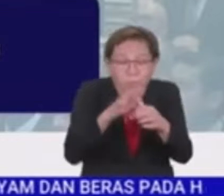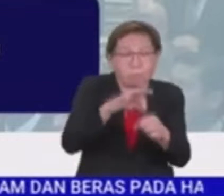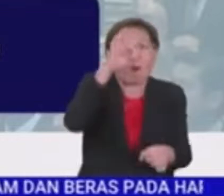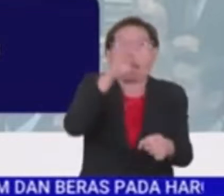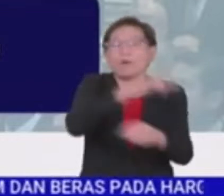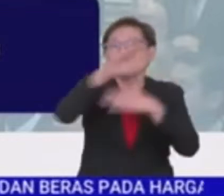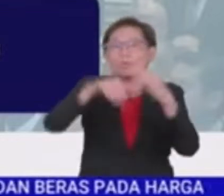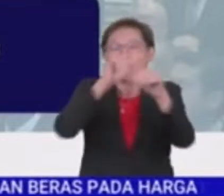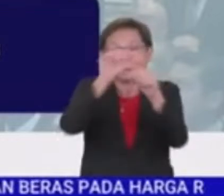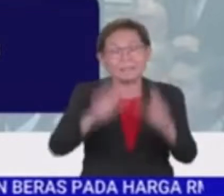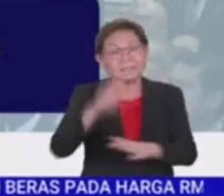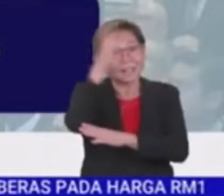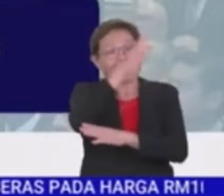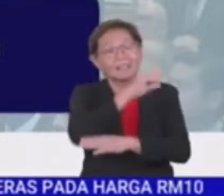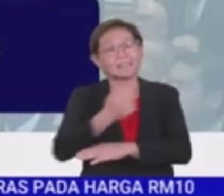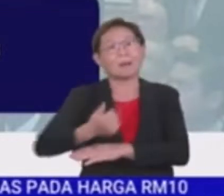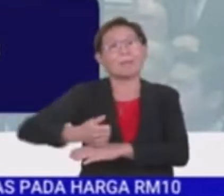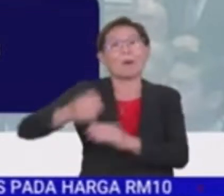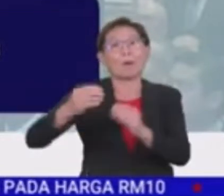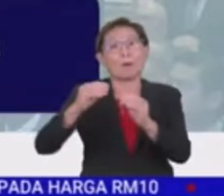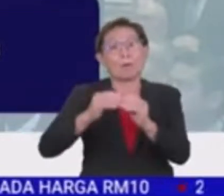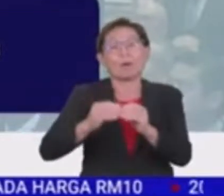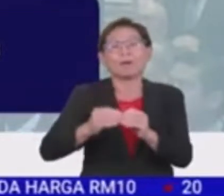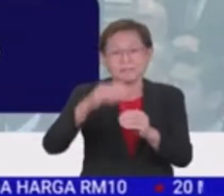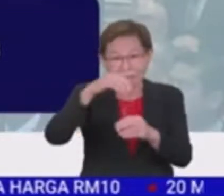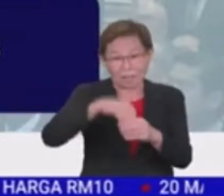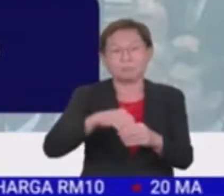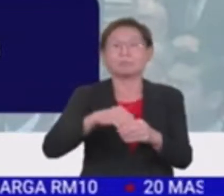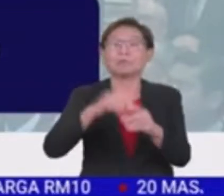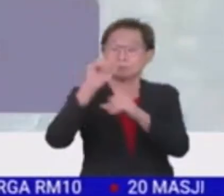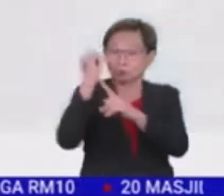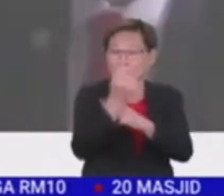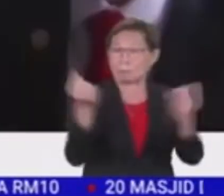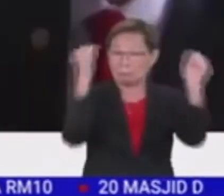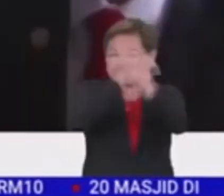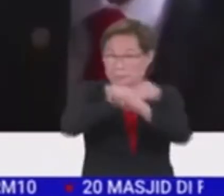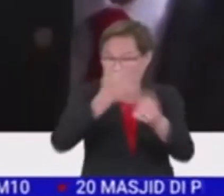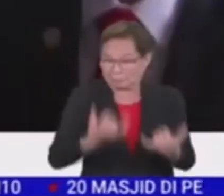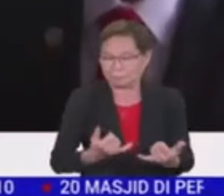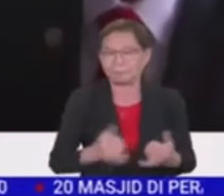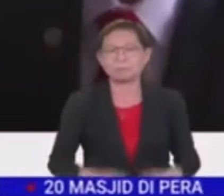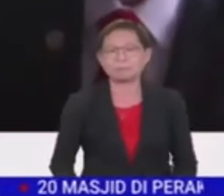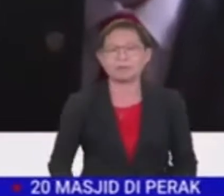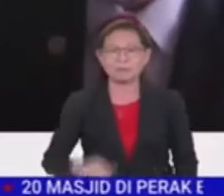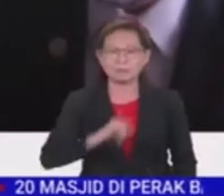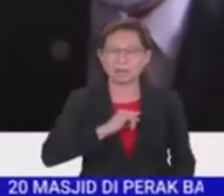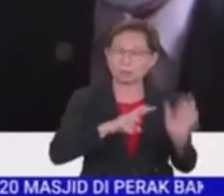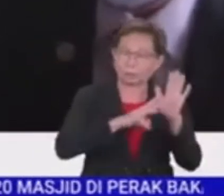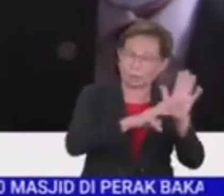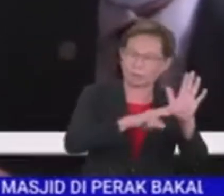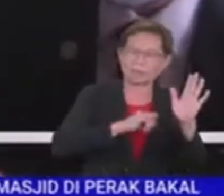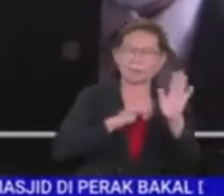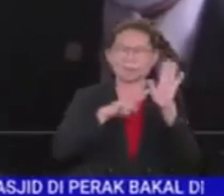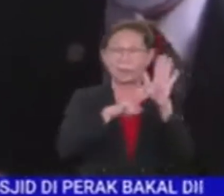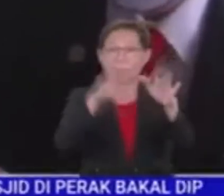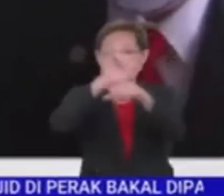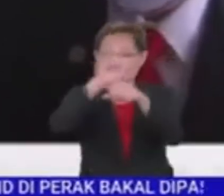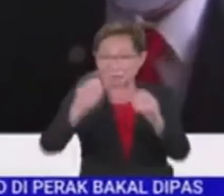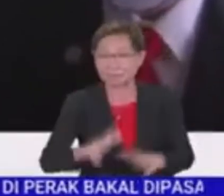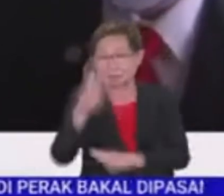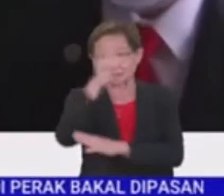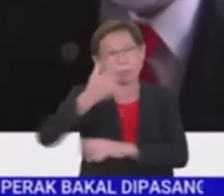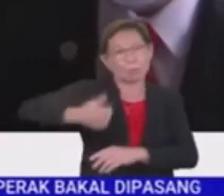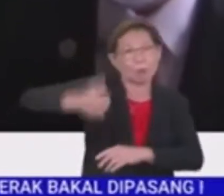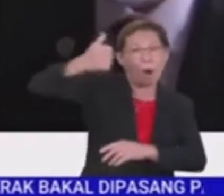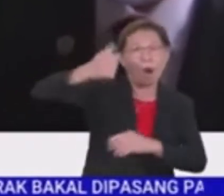awam, lebih-lebih lagi dalam situasi serba mencabar ini. Saya bagi pihak penjawat awam,